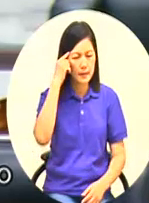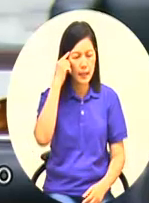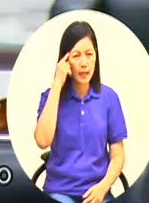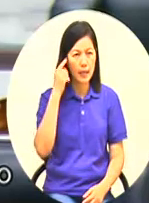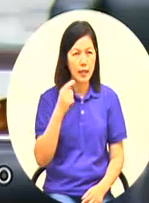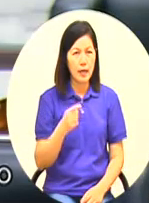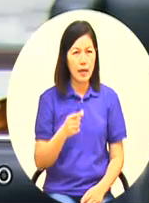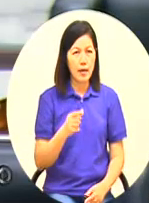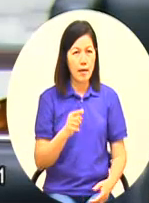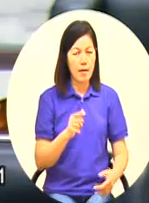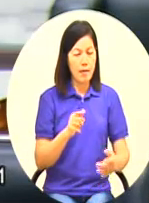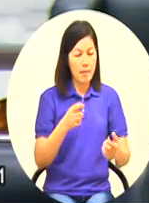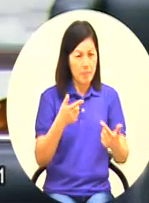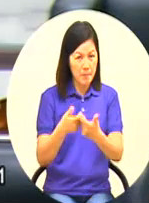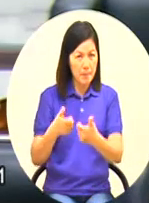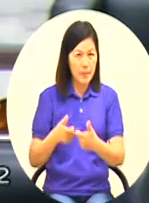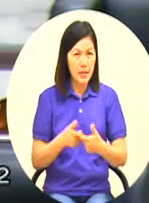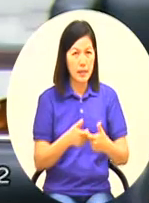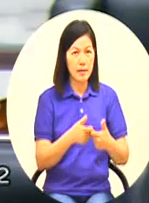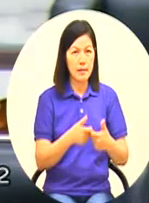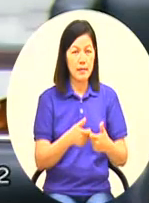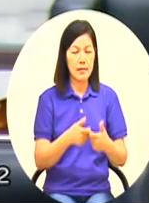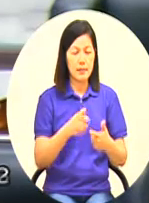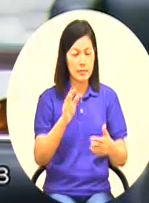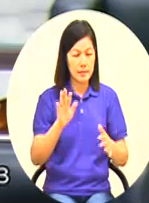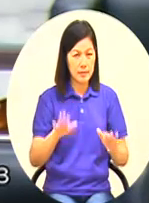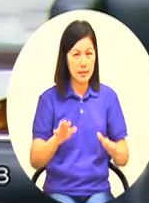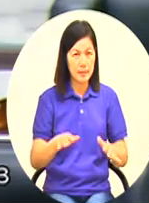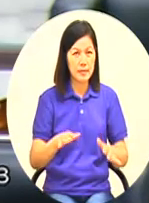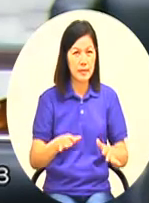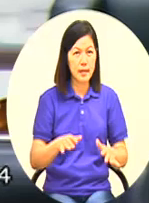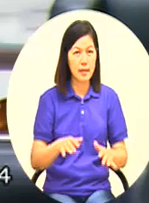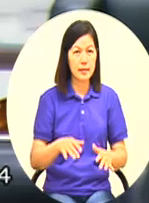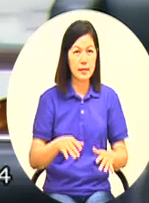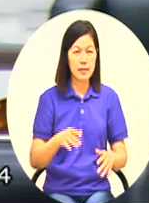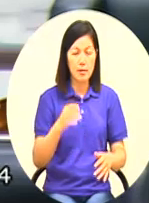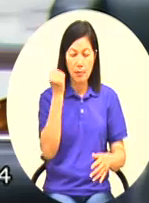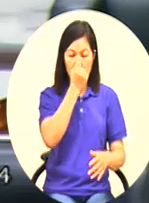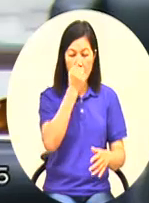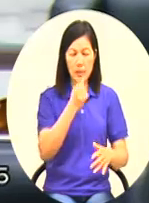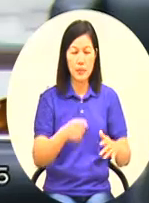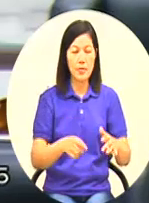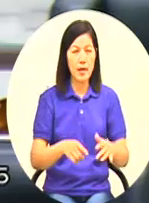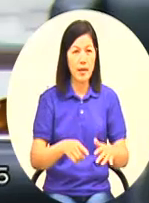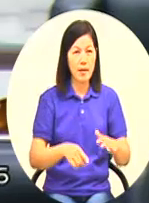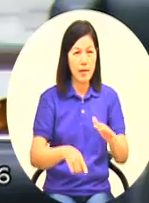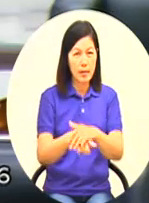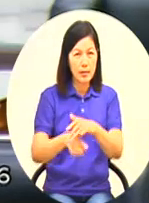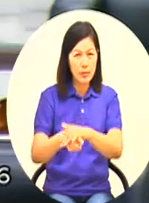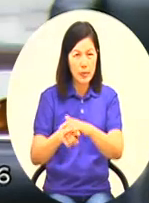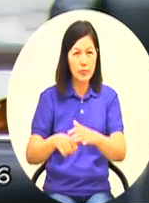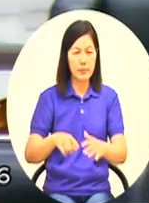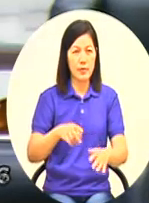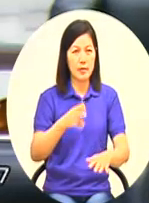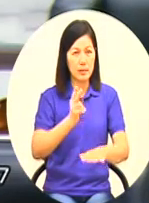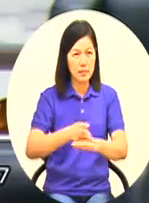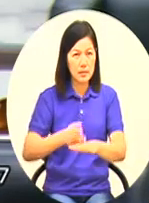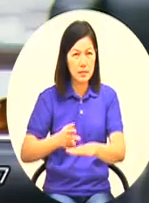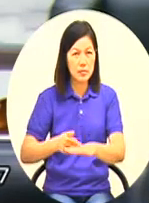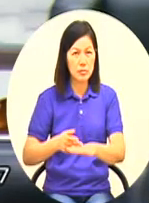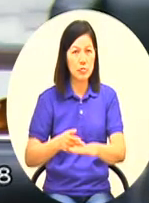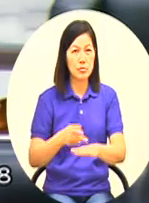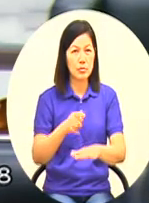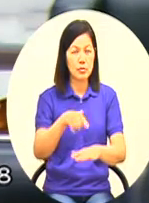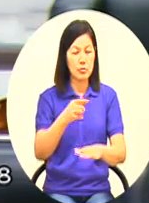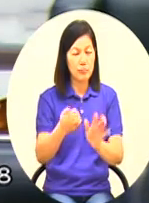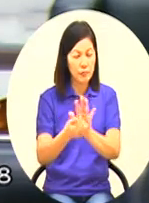用在现在的犯罪手法这边呢？如何防止我们的网络化、国际化这些嚣张的一